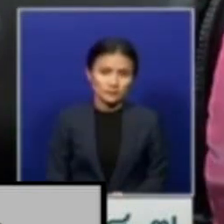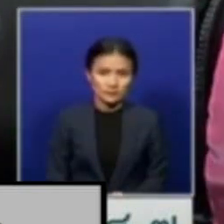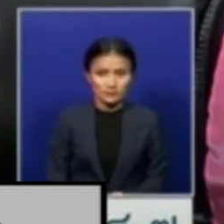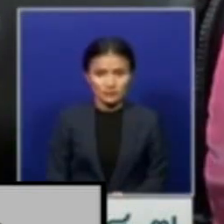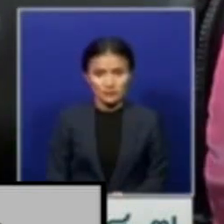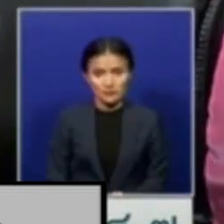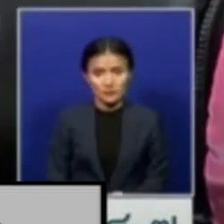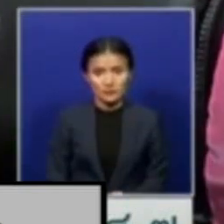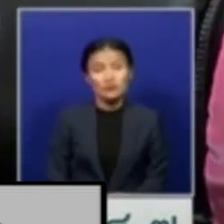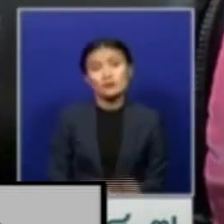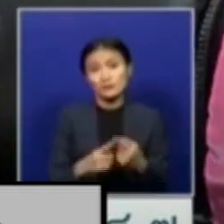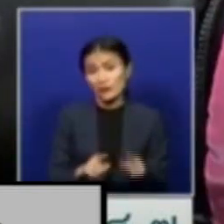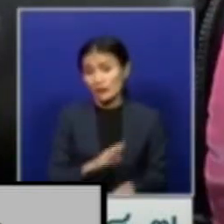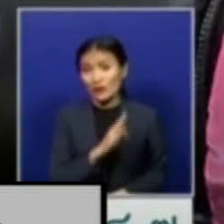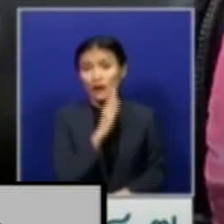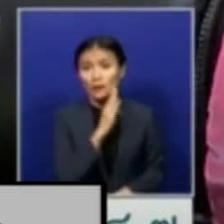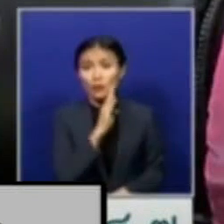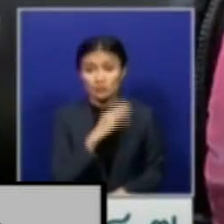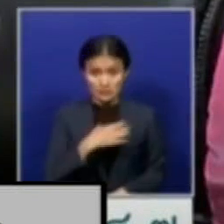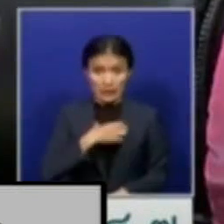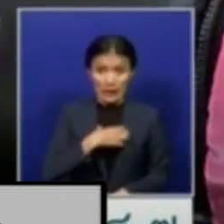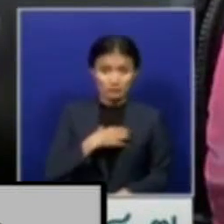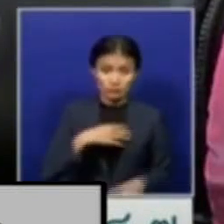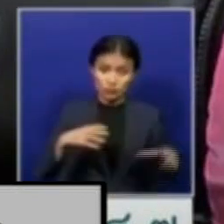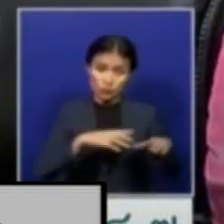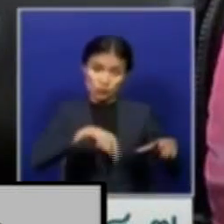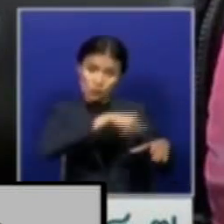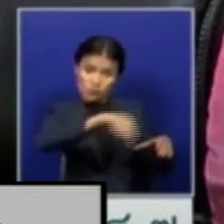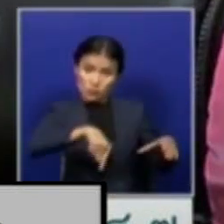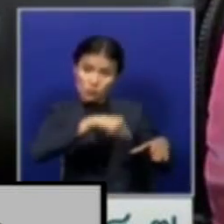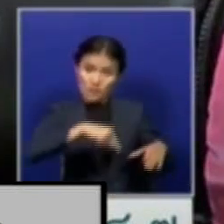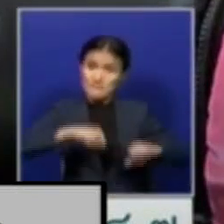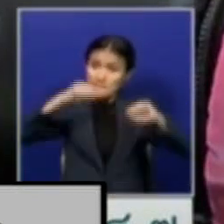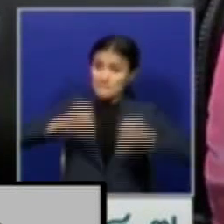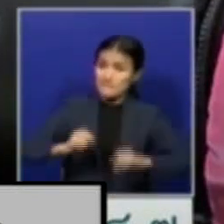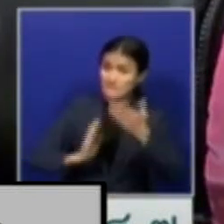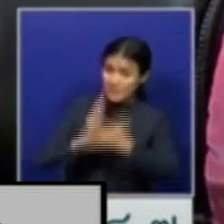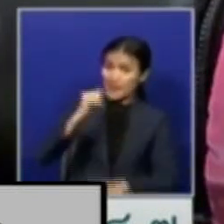ท่านต้องดำเนินการสนับสนุนเรื่องสำคัญอย่างน้อย3เงื่อนไขครับ